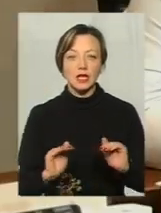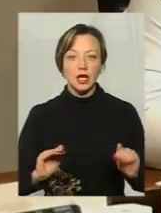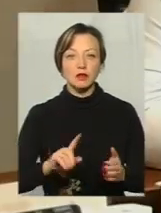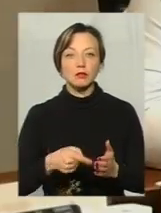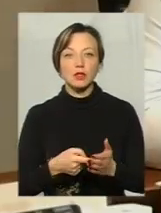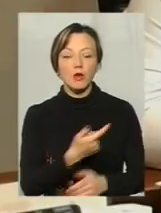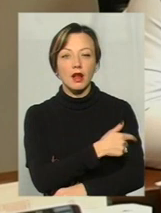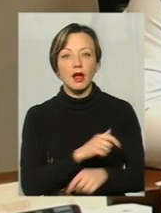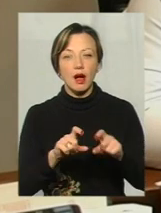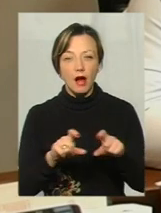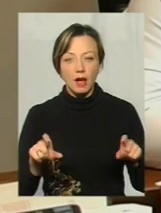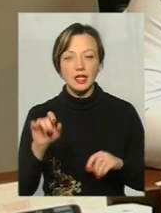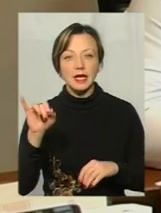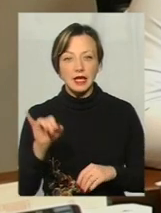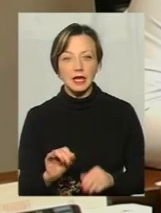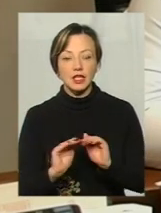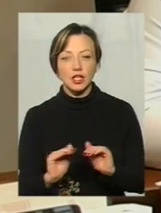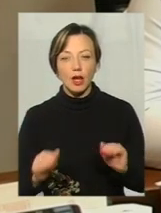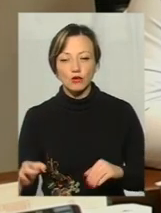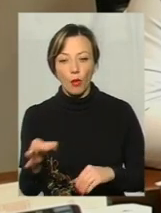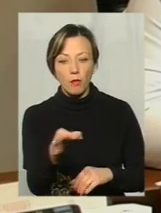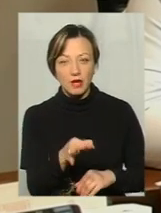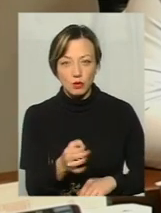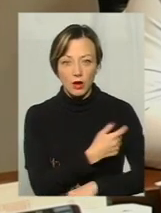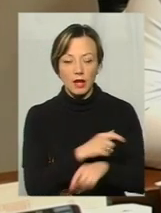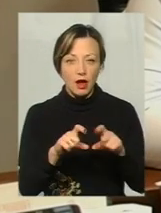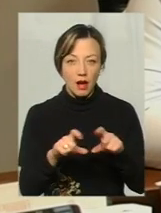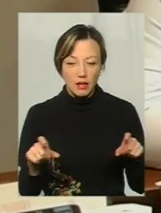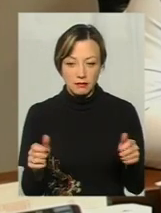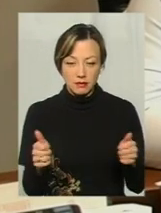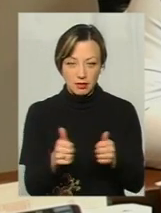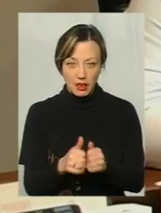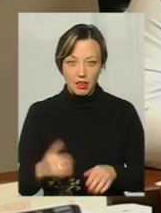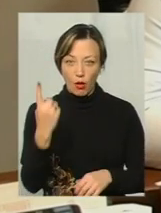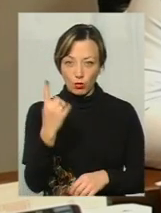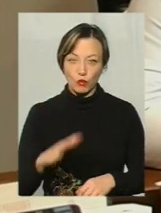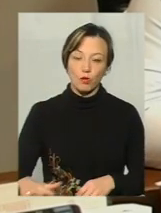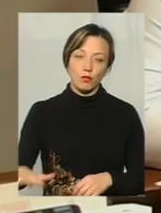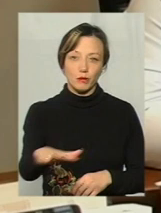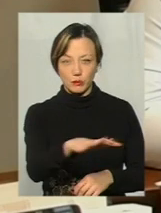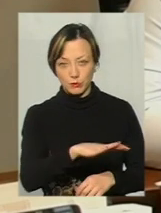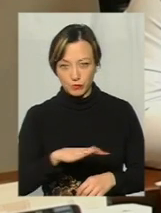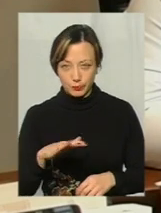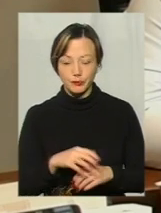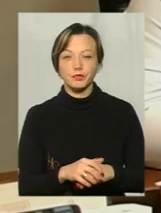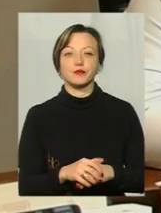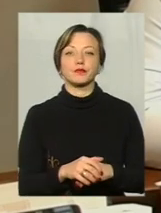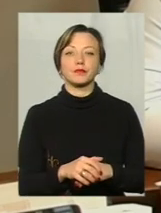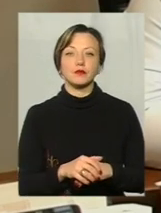міської лікарні і дитячої обласної лікарні, воно практично знаходиться на одній